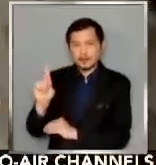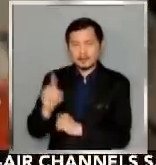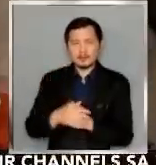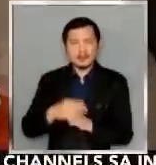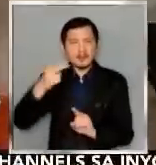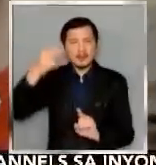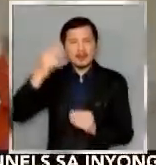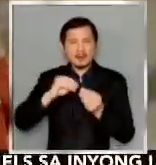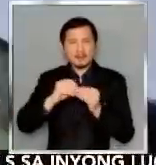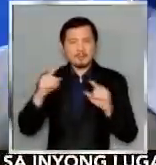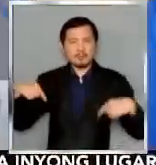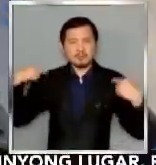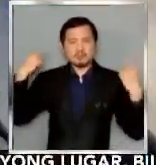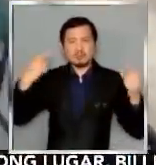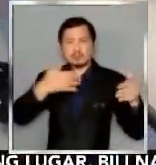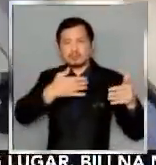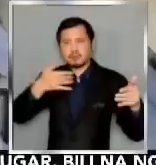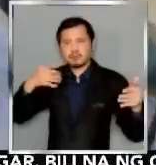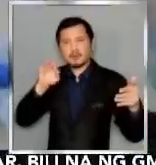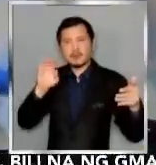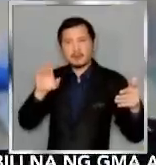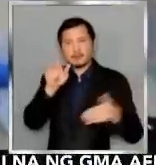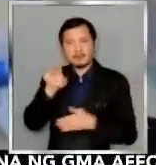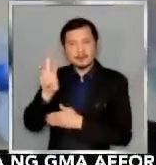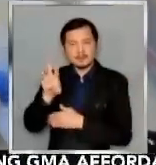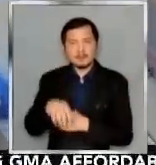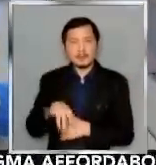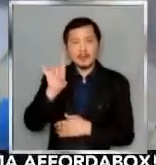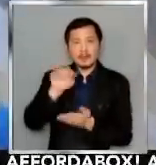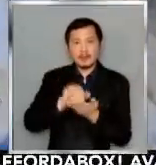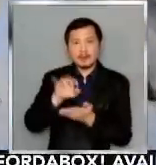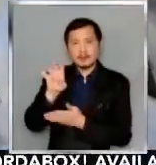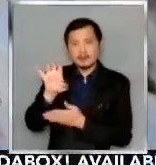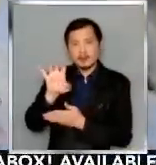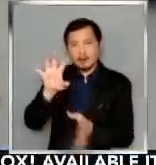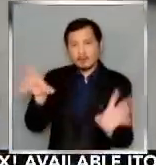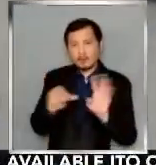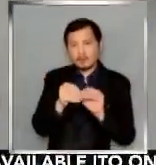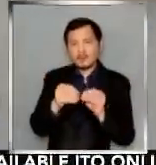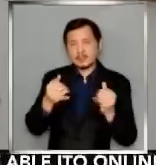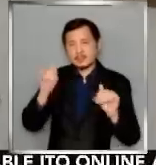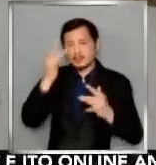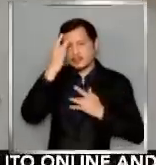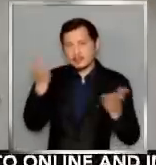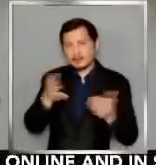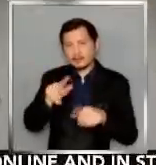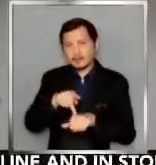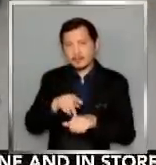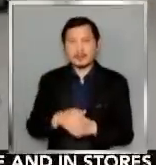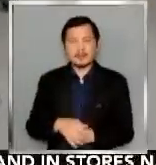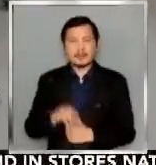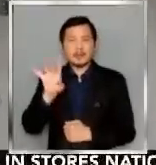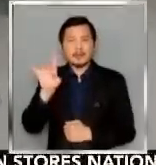mula noong February 26. Nasa mahigit 8,700 na ang kabuuang active cases sa bansa. 18.3% pa